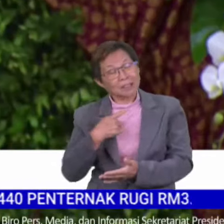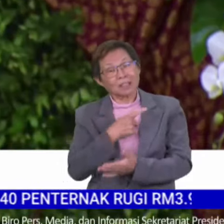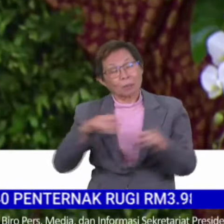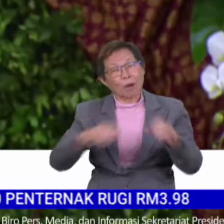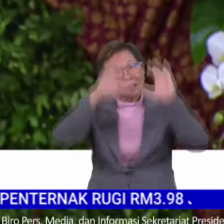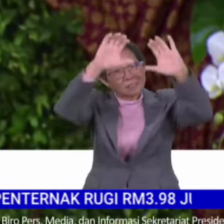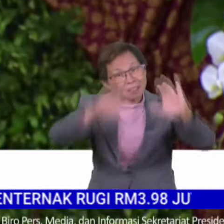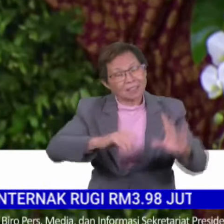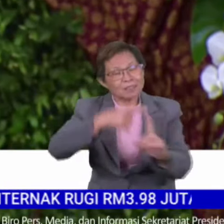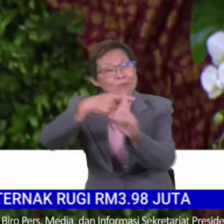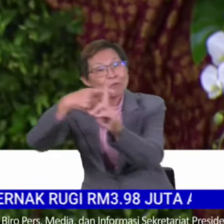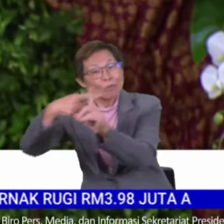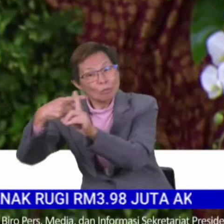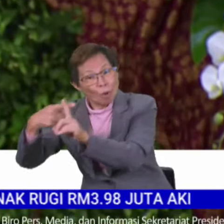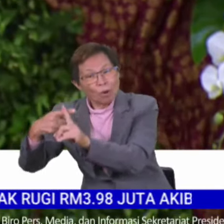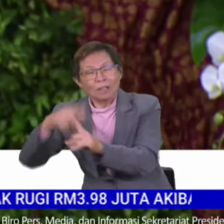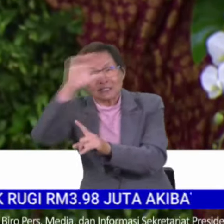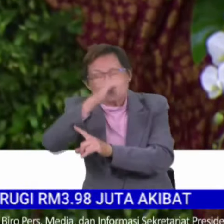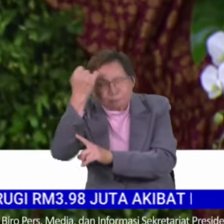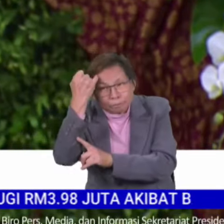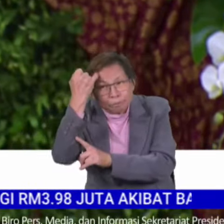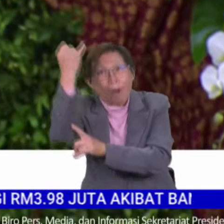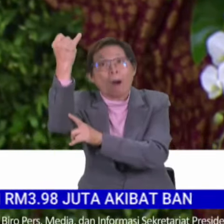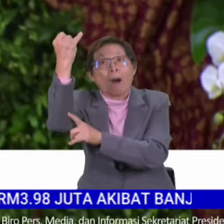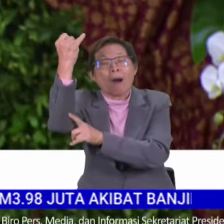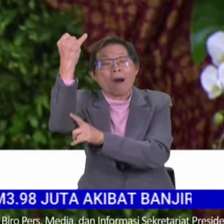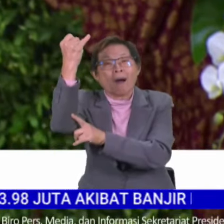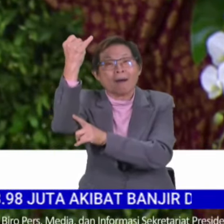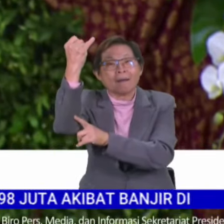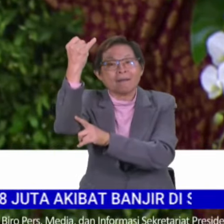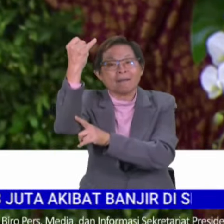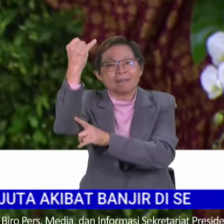pendekatan yang positif, itu mencari jalan supaya